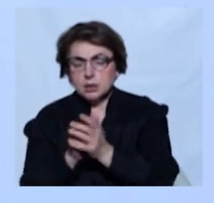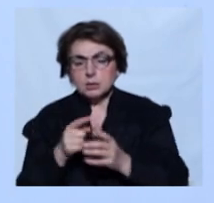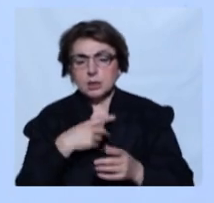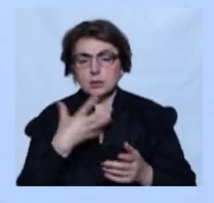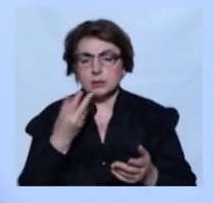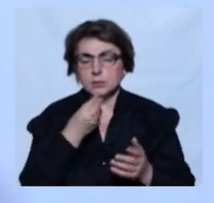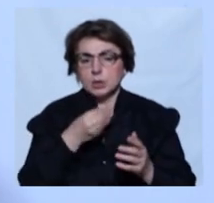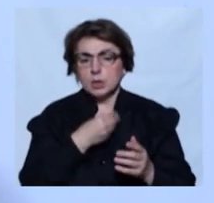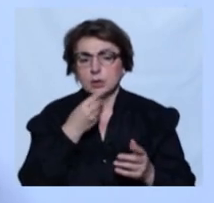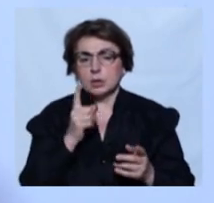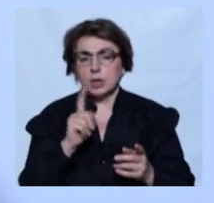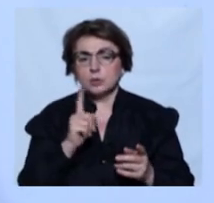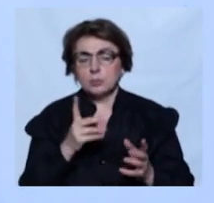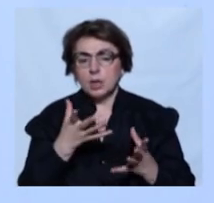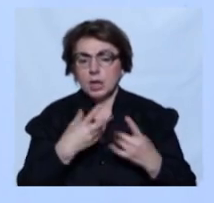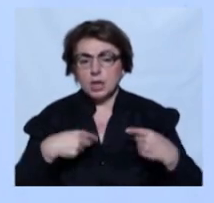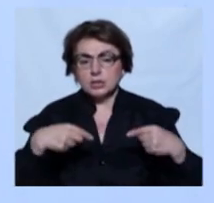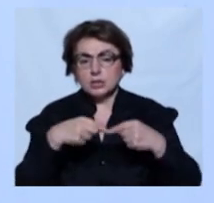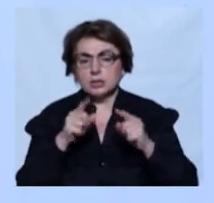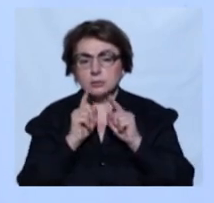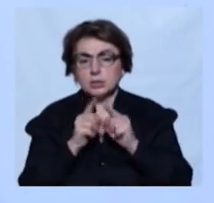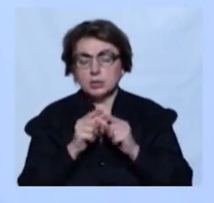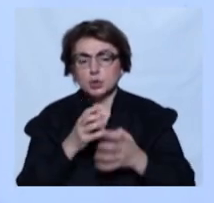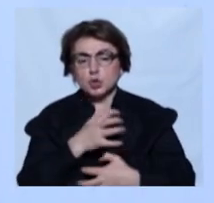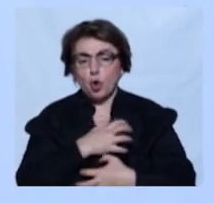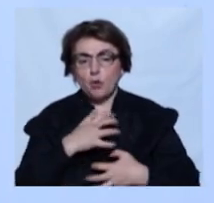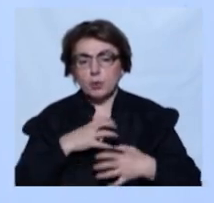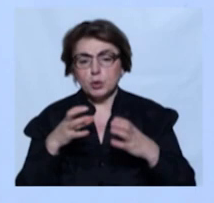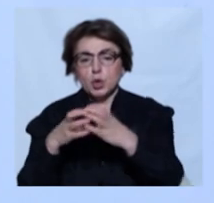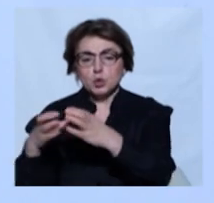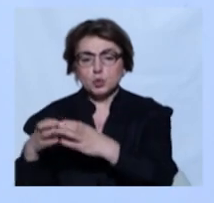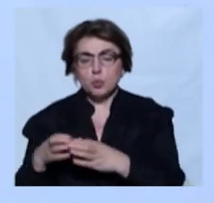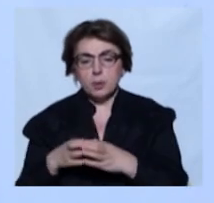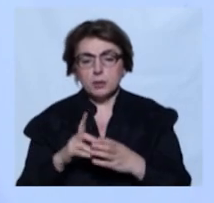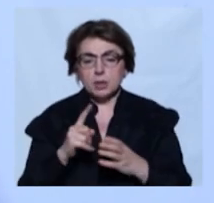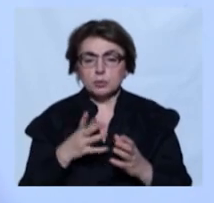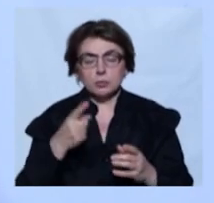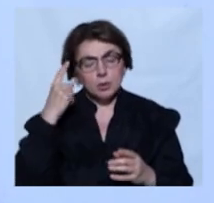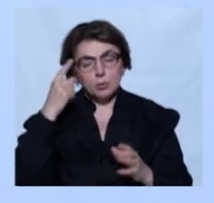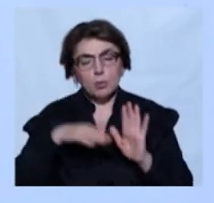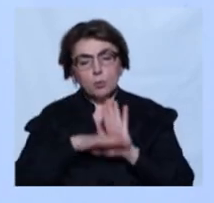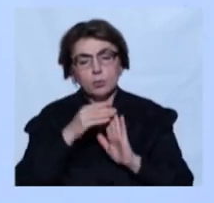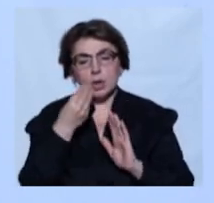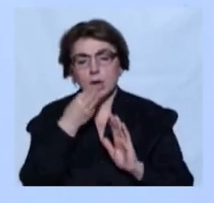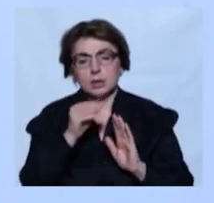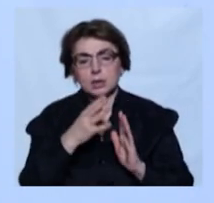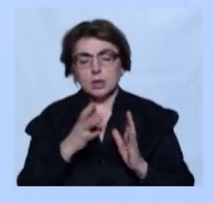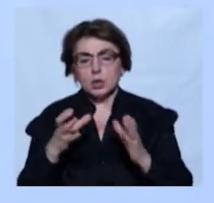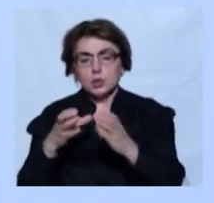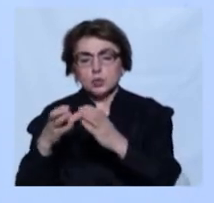ცხოველი და რატომ ერთიანდებიან ცხოველები ჯგუფებად, რატომ ამჯობინებენ ისინი ჯგუფურად